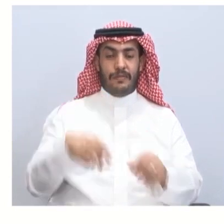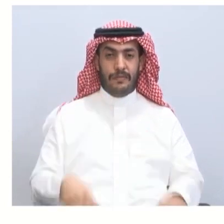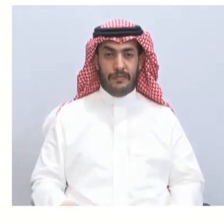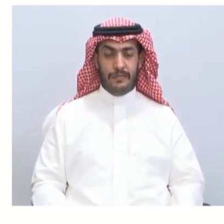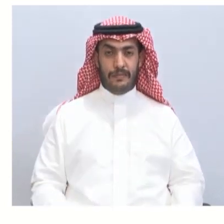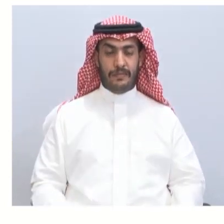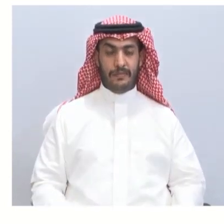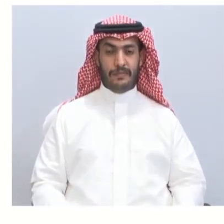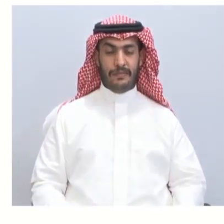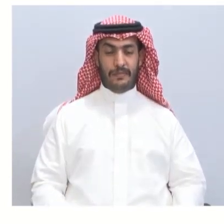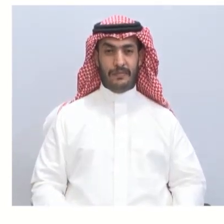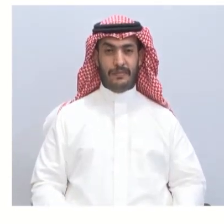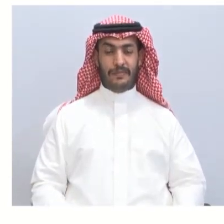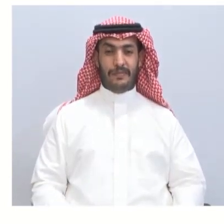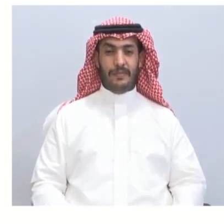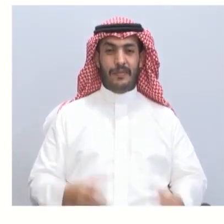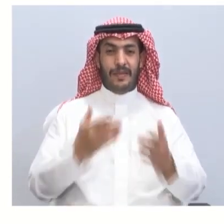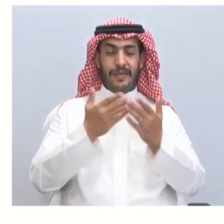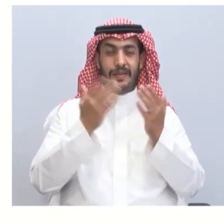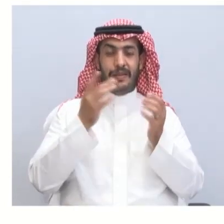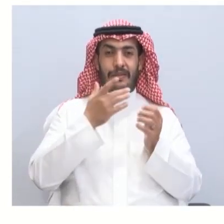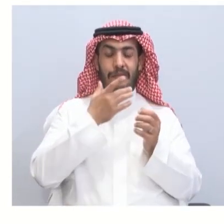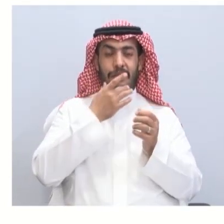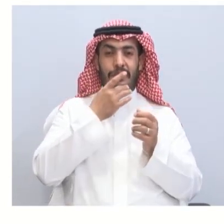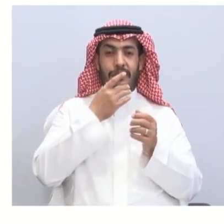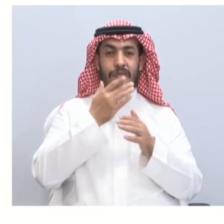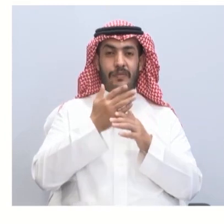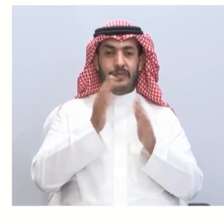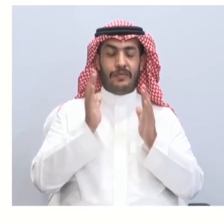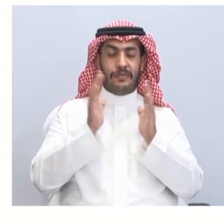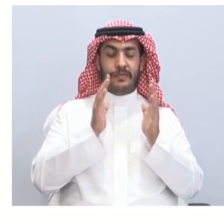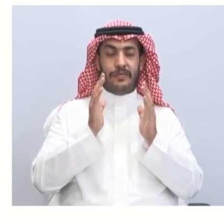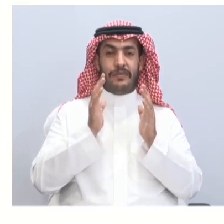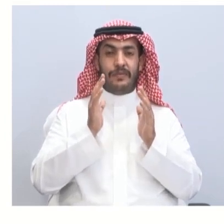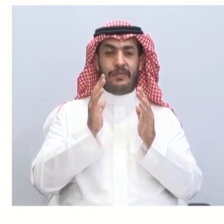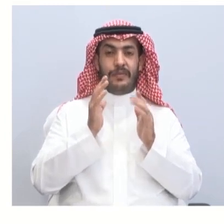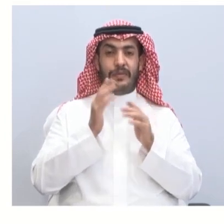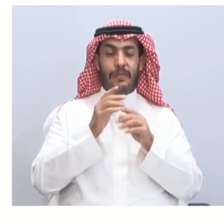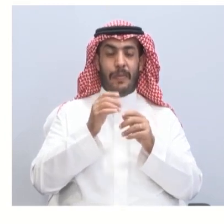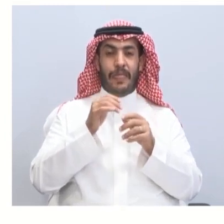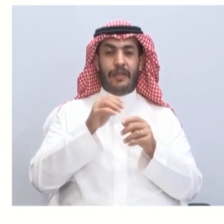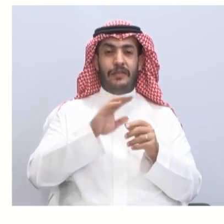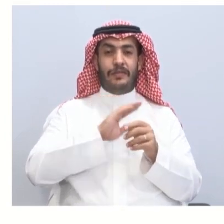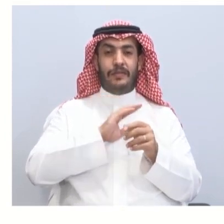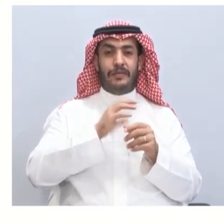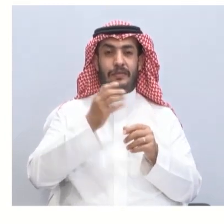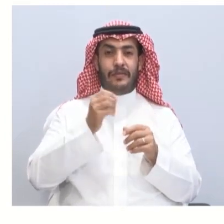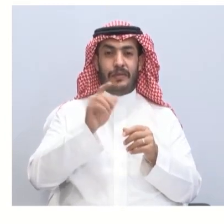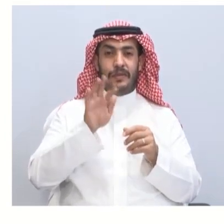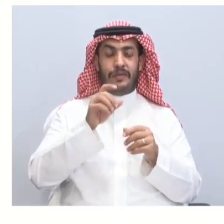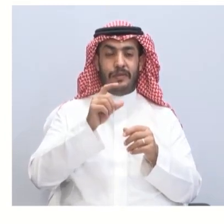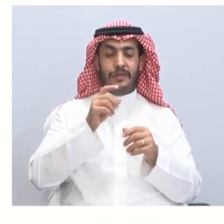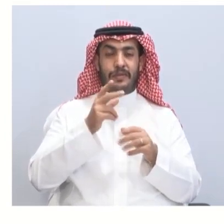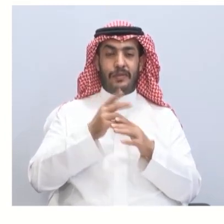1308 وعند اسوار الرياض حدثت مناوشات بين جيش بن رشيد وبين